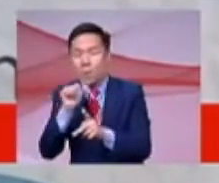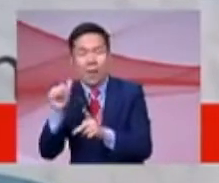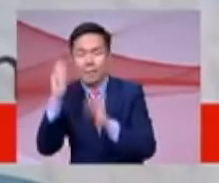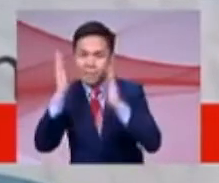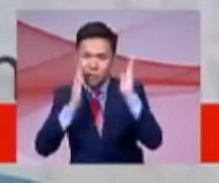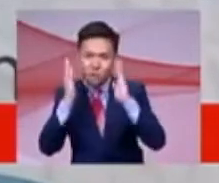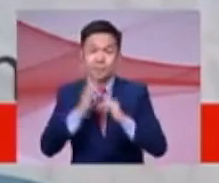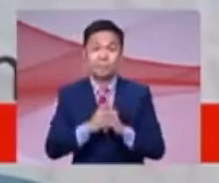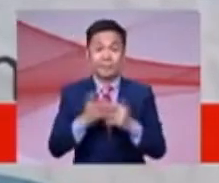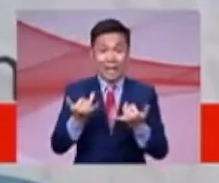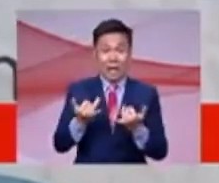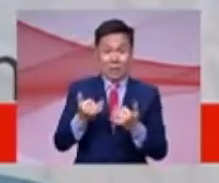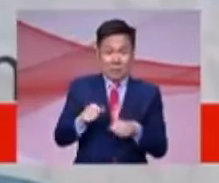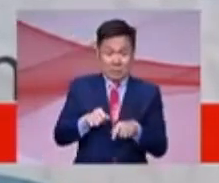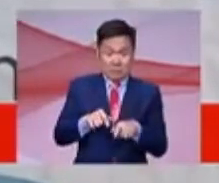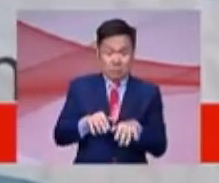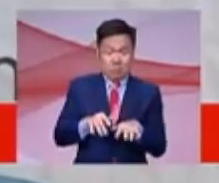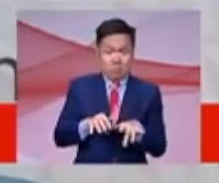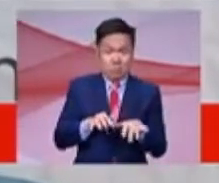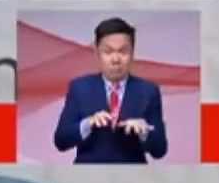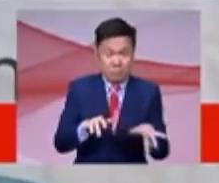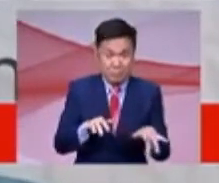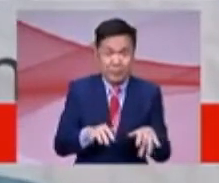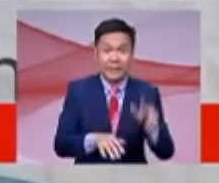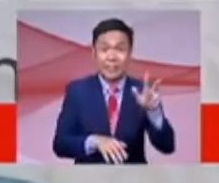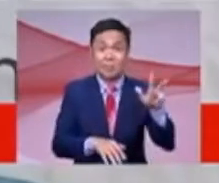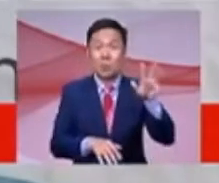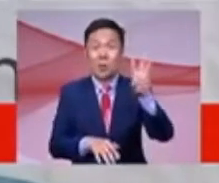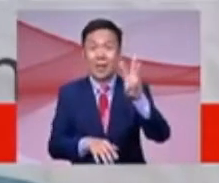aktif dengan boleh jangkitan adalah